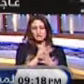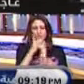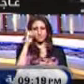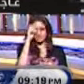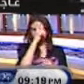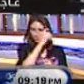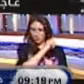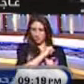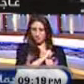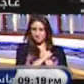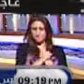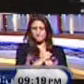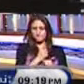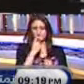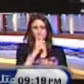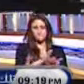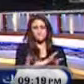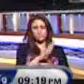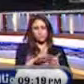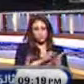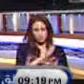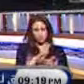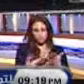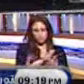الصرح بتاريخه العريق كارثة وقنبلة